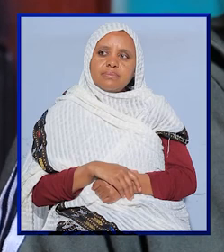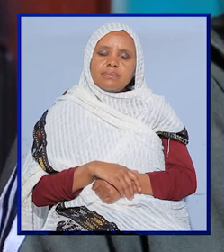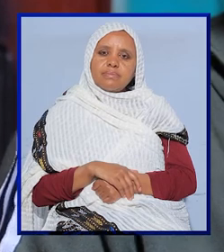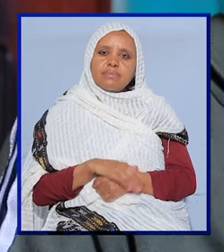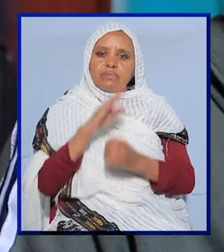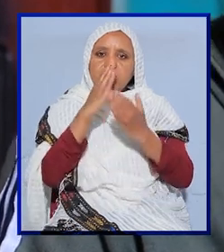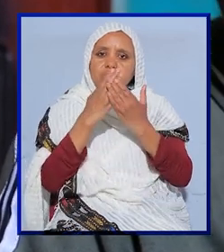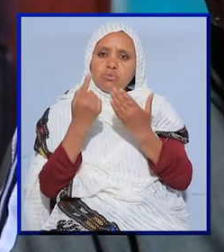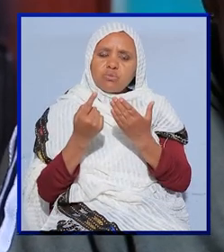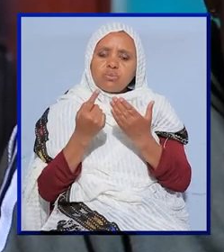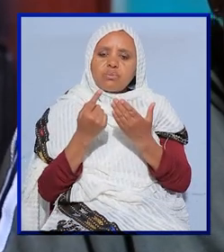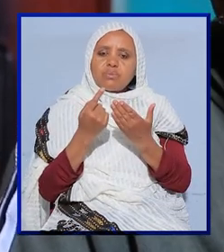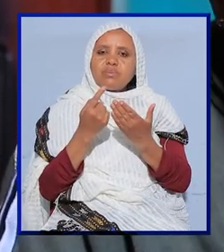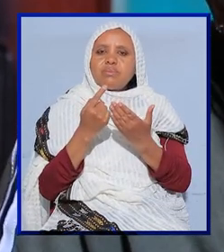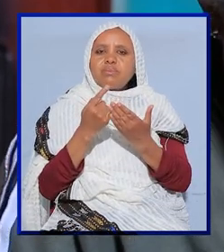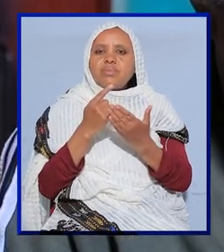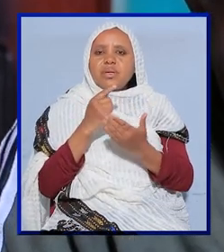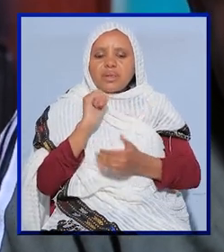በልጅነቱ እሱም